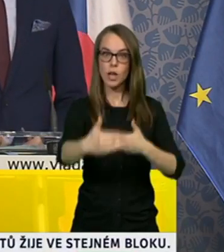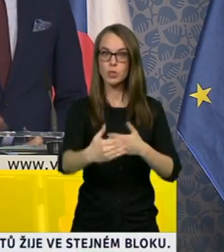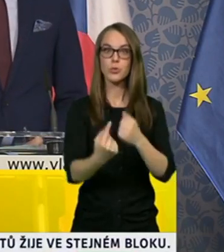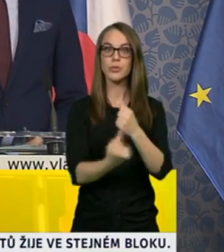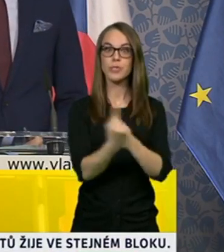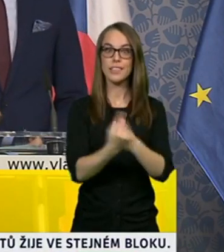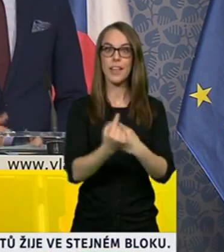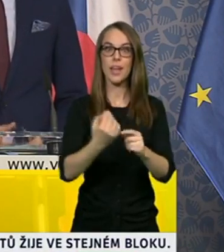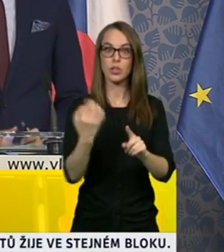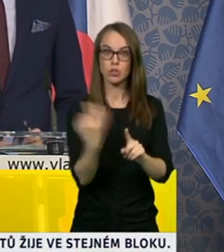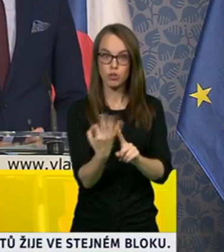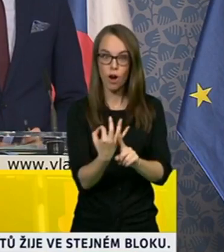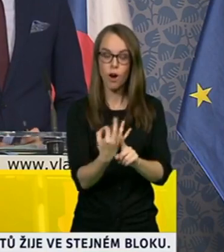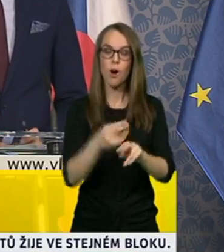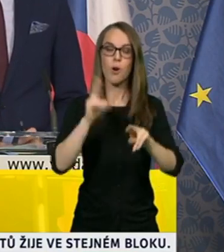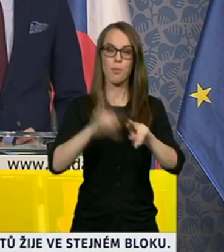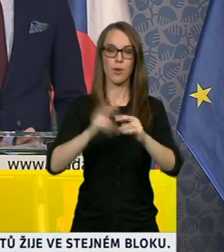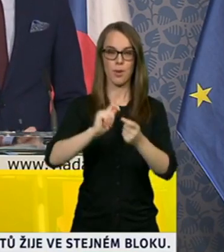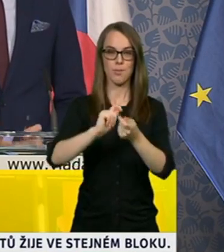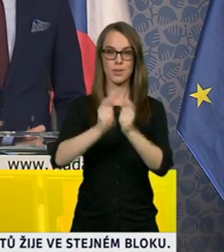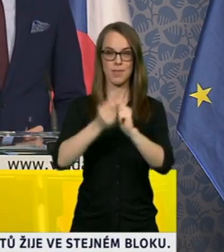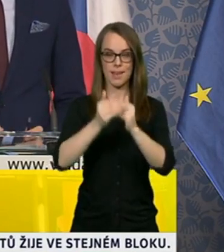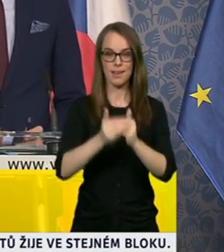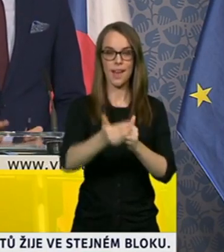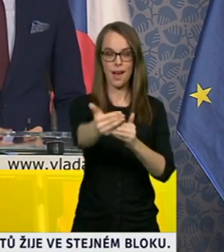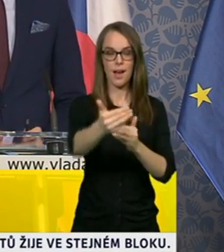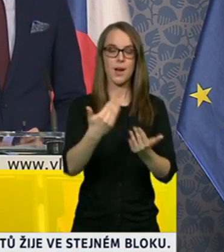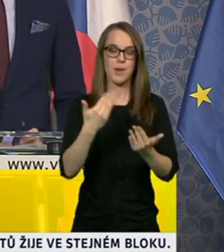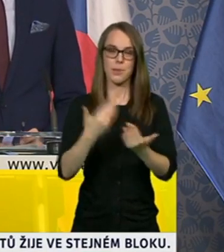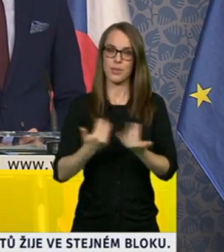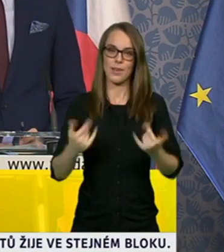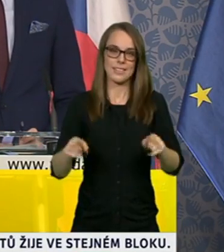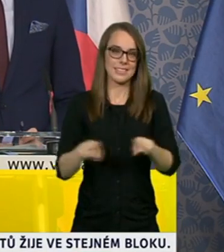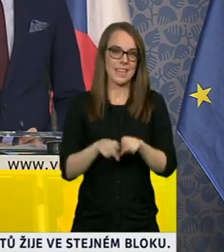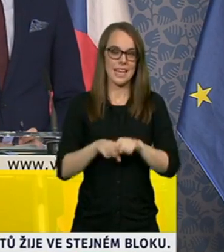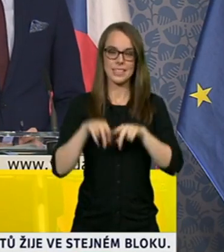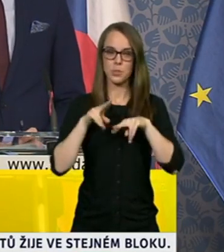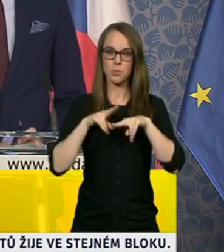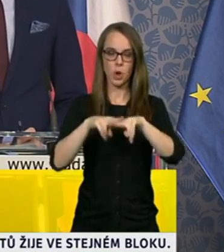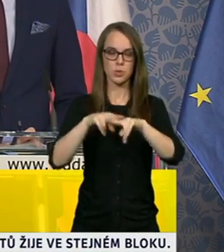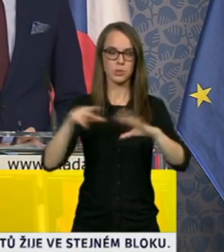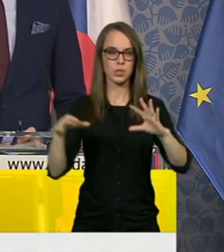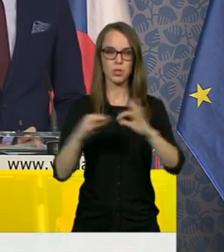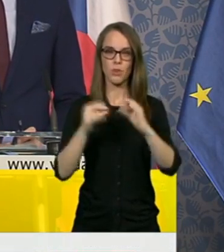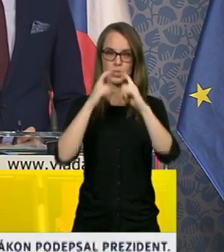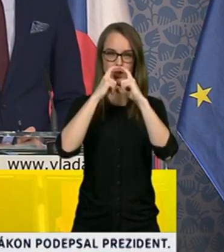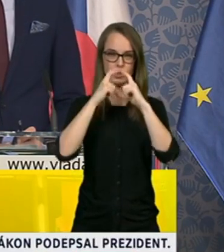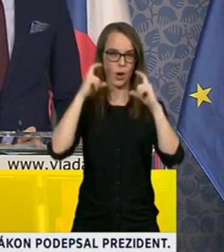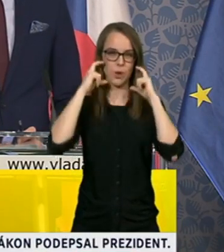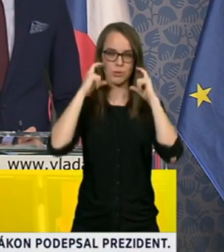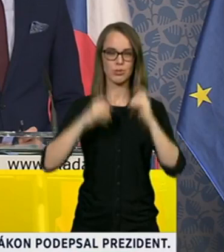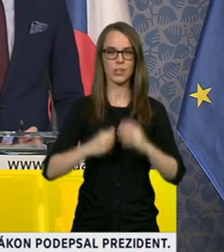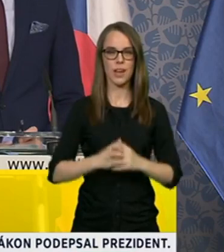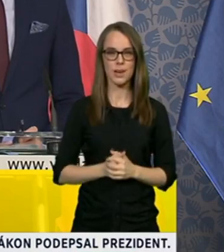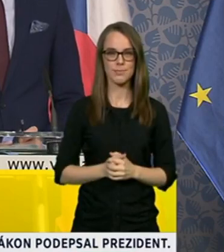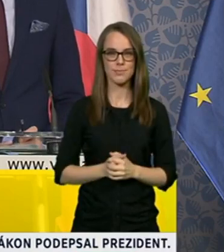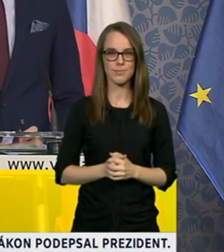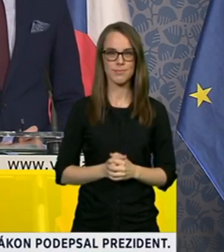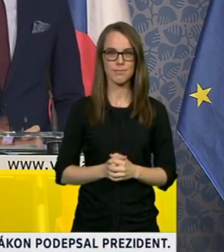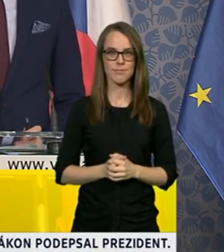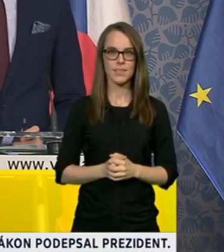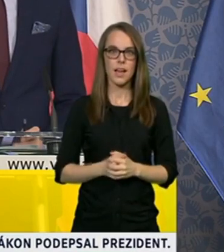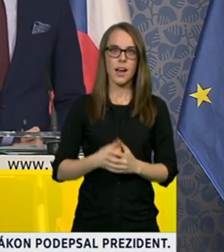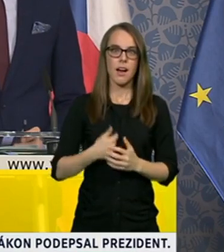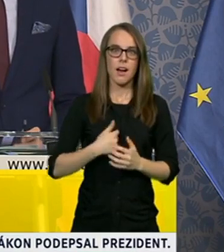Takže to platí i pro roušky a pro všechna ta opatření, která máme. My určitě nechceme ta opatření držet